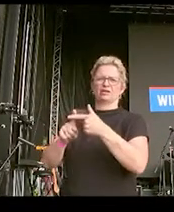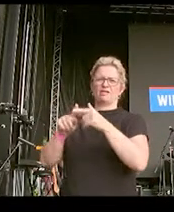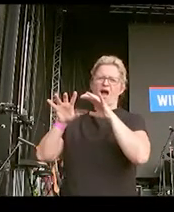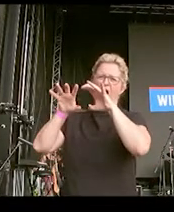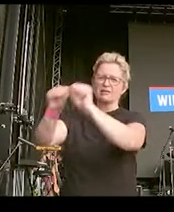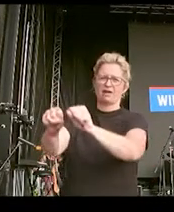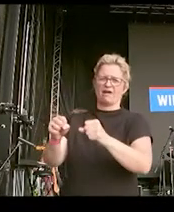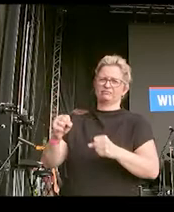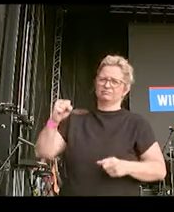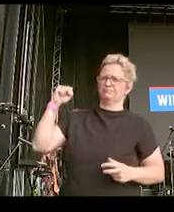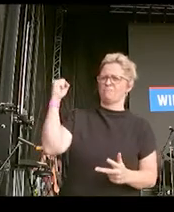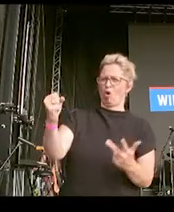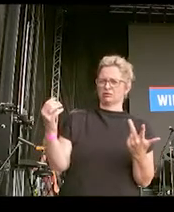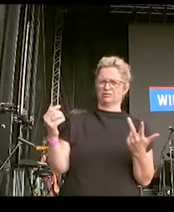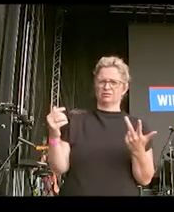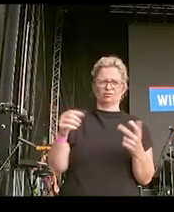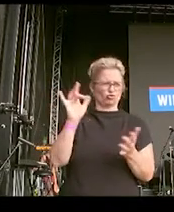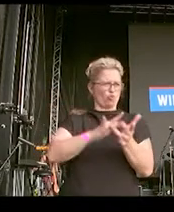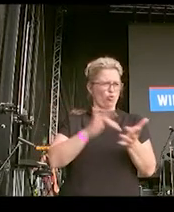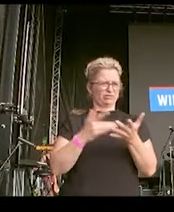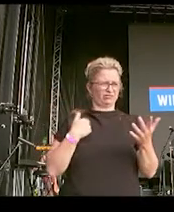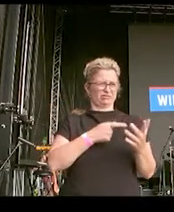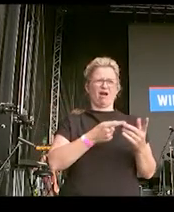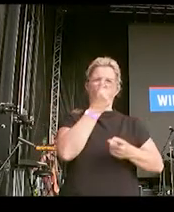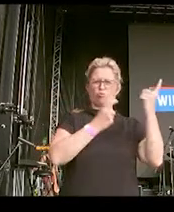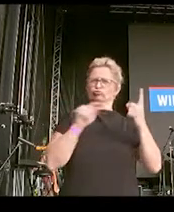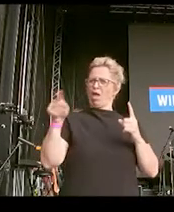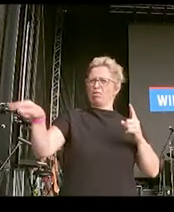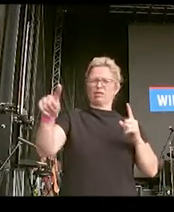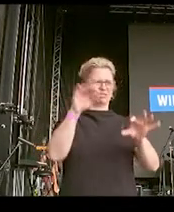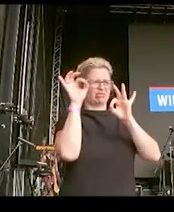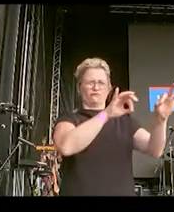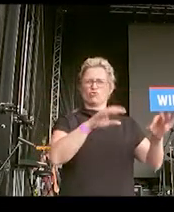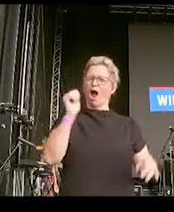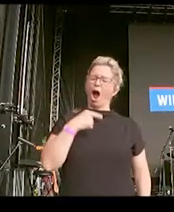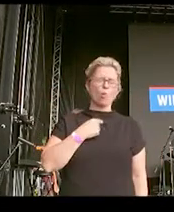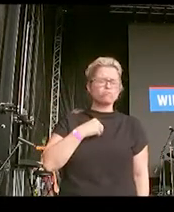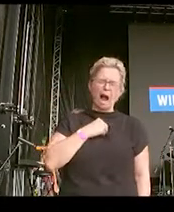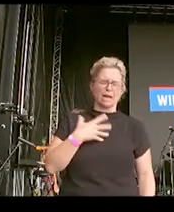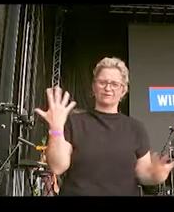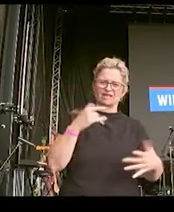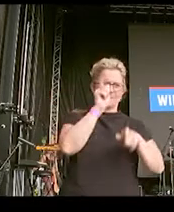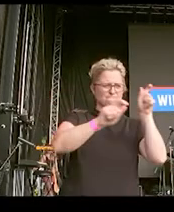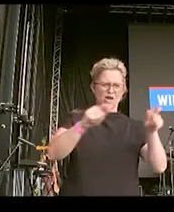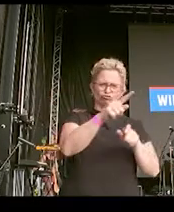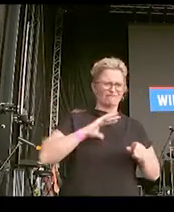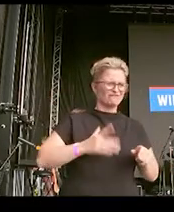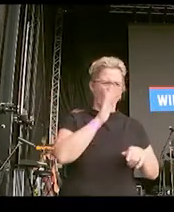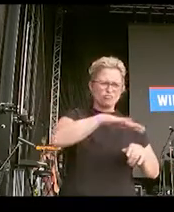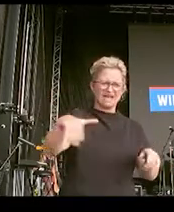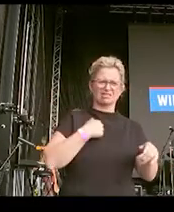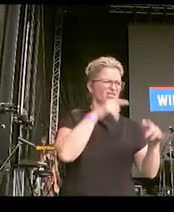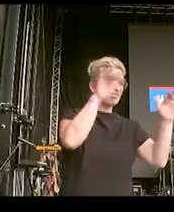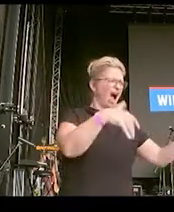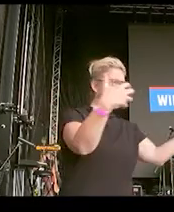diese einsetzen. Ich schäme mich, wenn ich sehe, dass Menschen, vor allem Frauen und Kinder, die vor Krieg und Elend